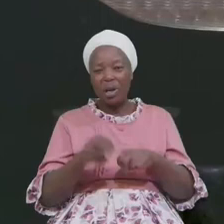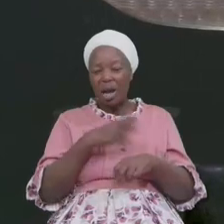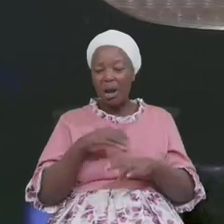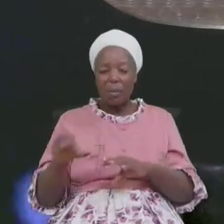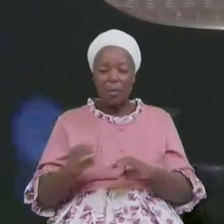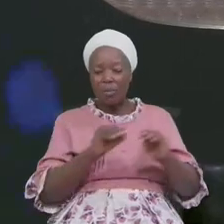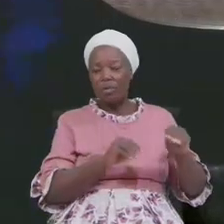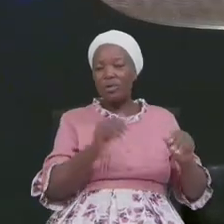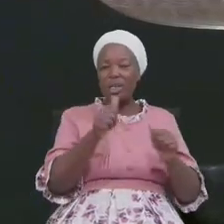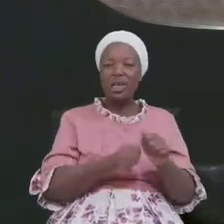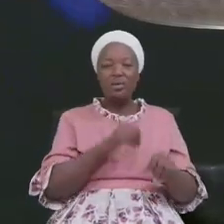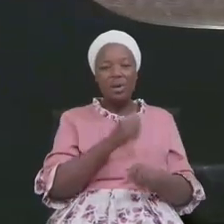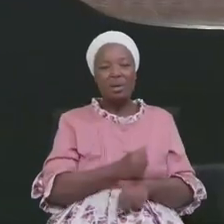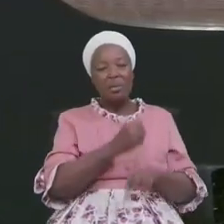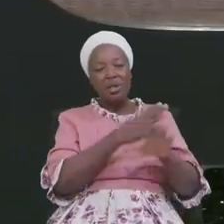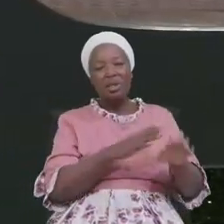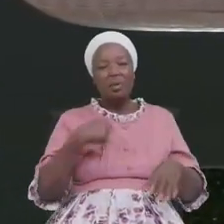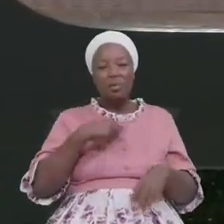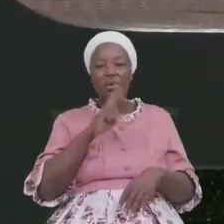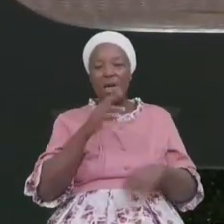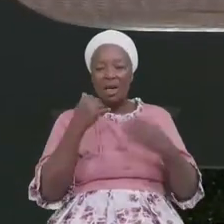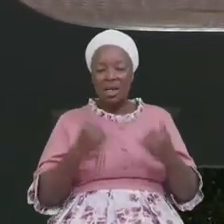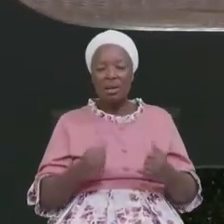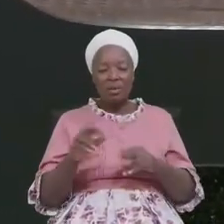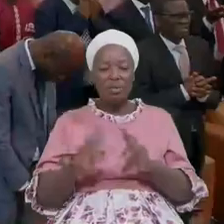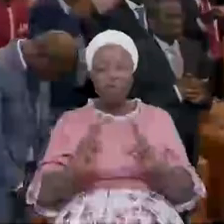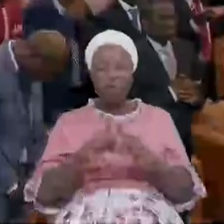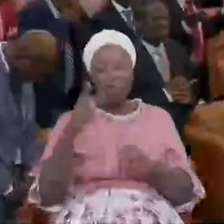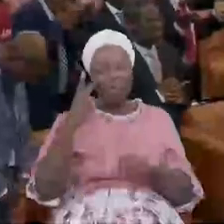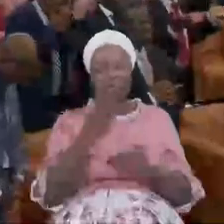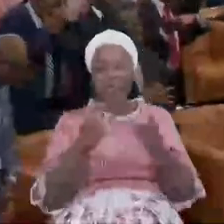toutes les montagnes. Nous sommes prêts à voir quelque chose de plus grand.